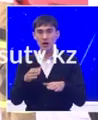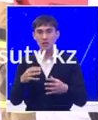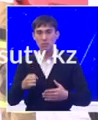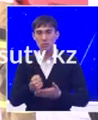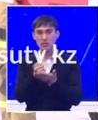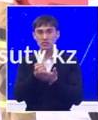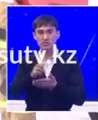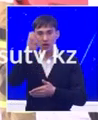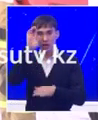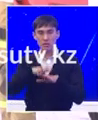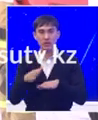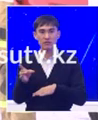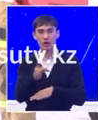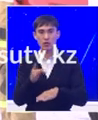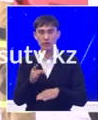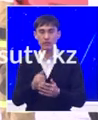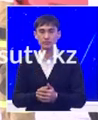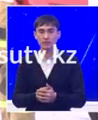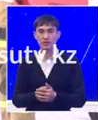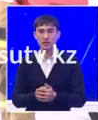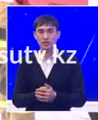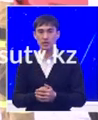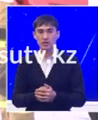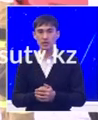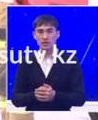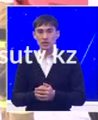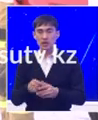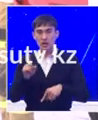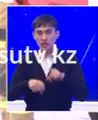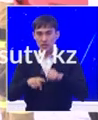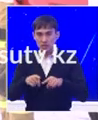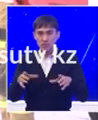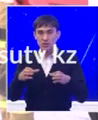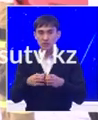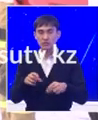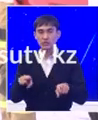поддерживаются акиматом районов, родительским составом, а также